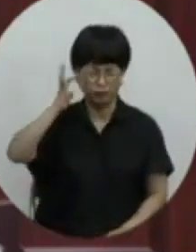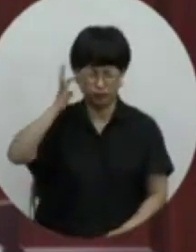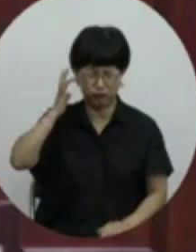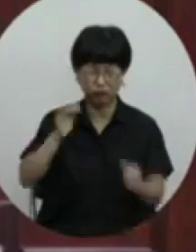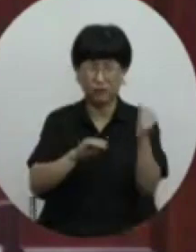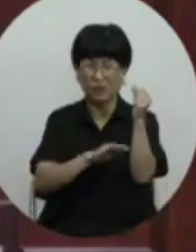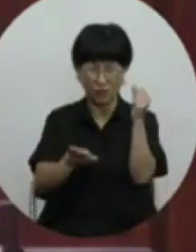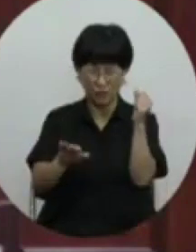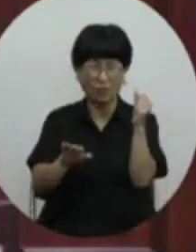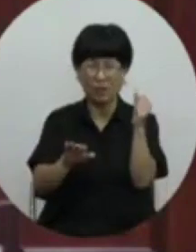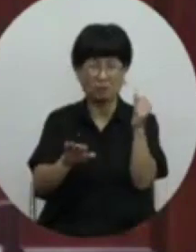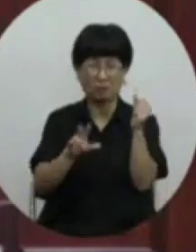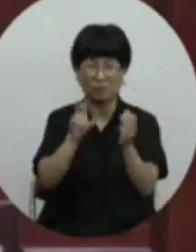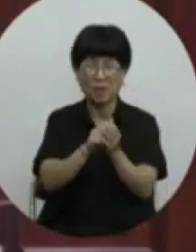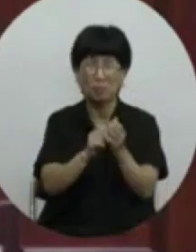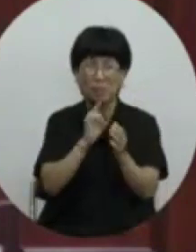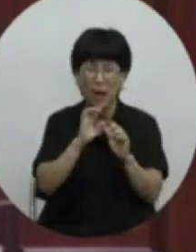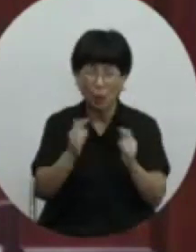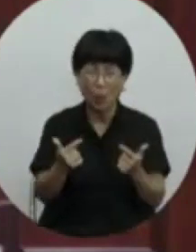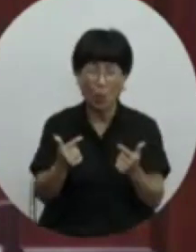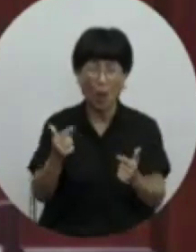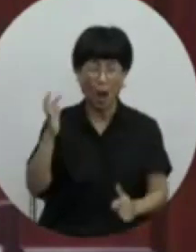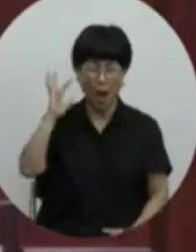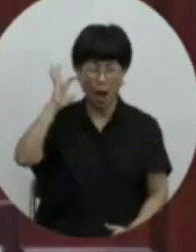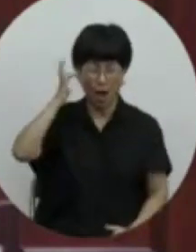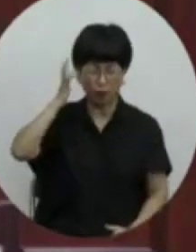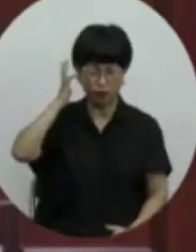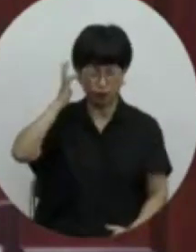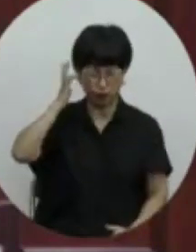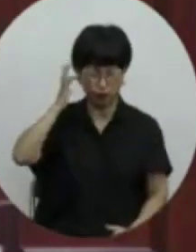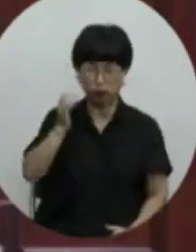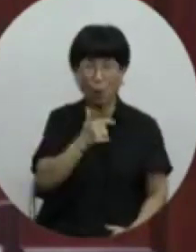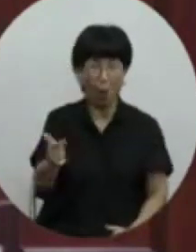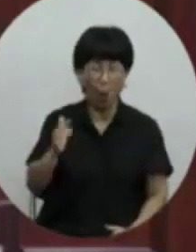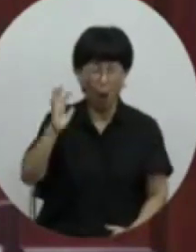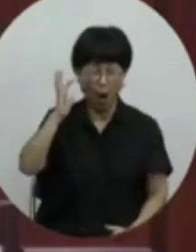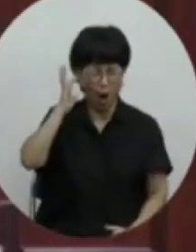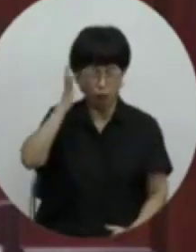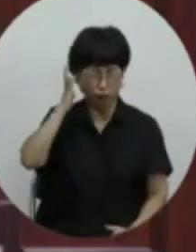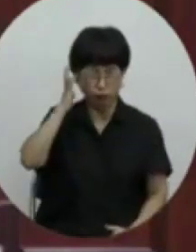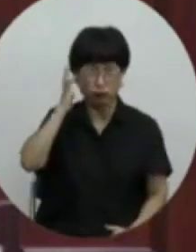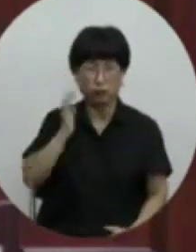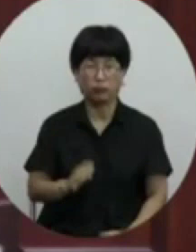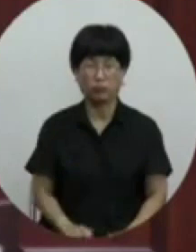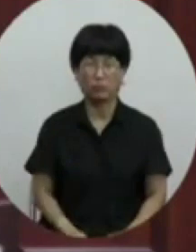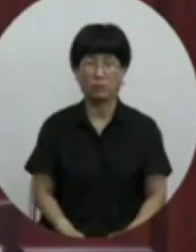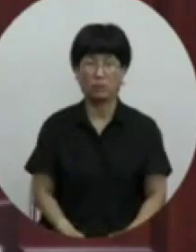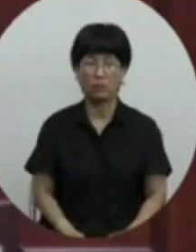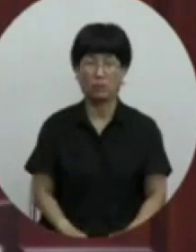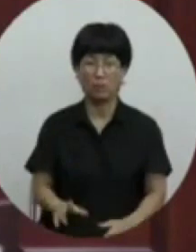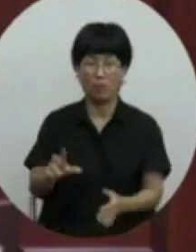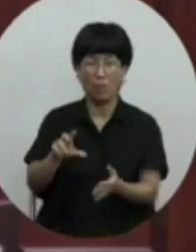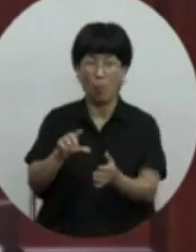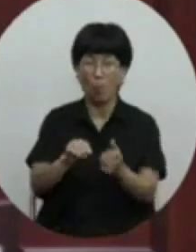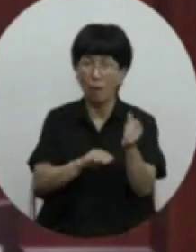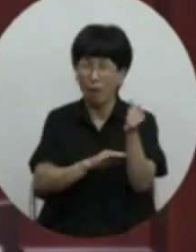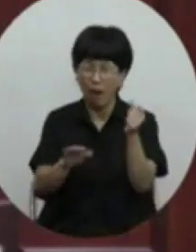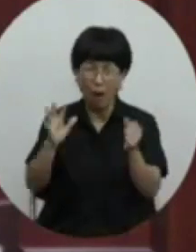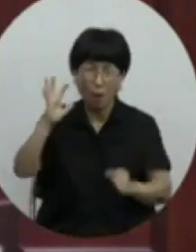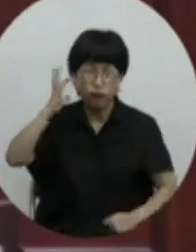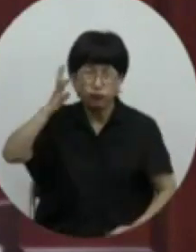기준치를 떠나서 제 귀에도 소음은 확실히 크게 들렸습니다. 그 정도의